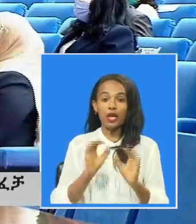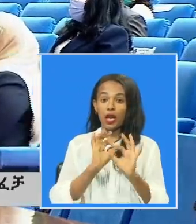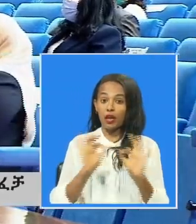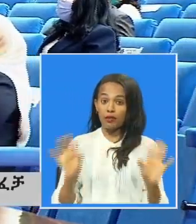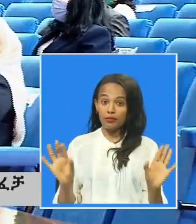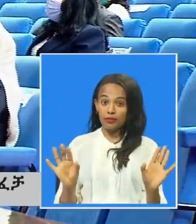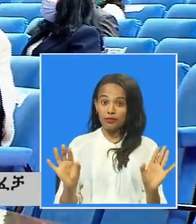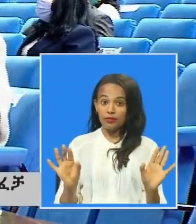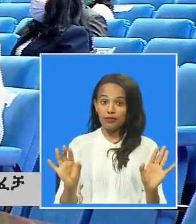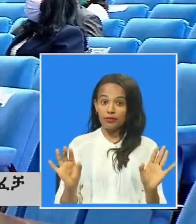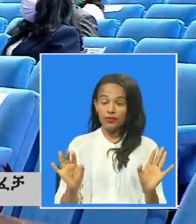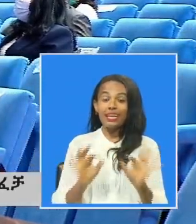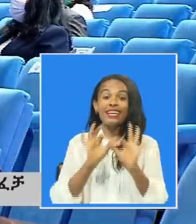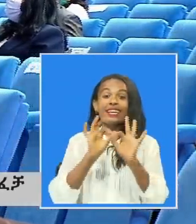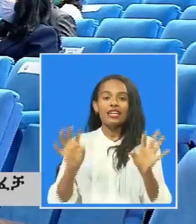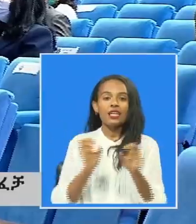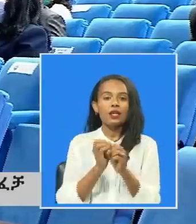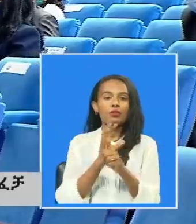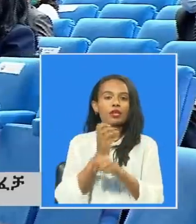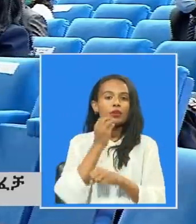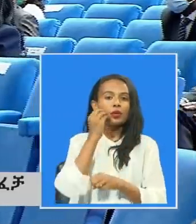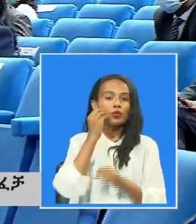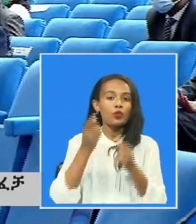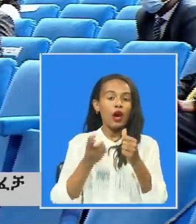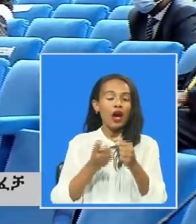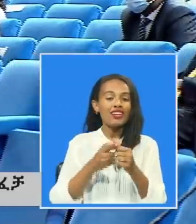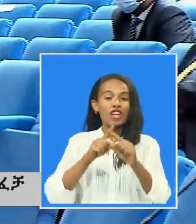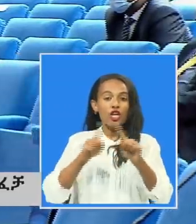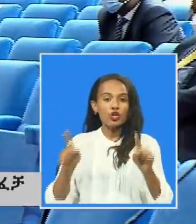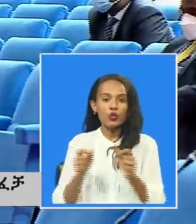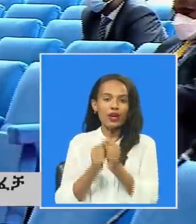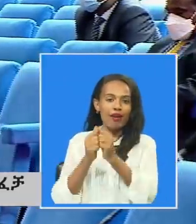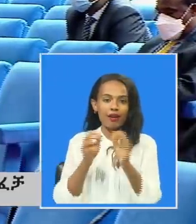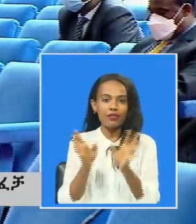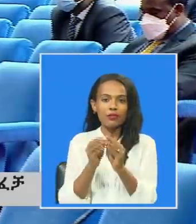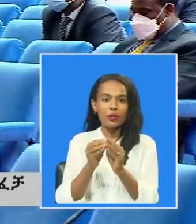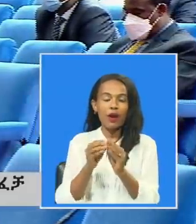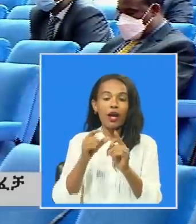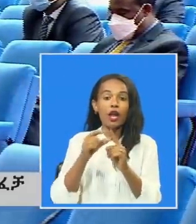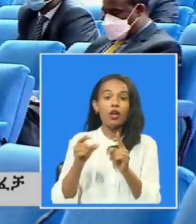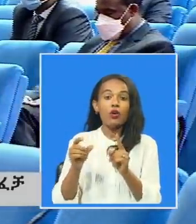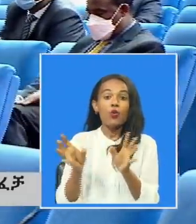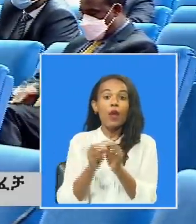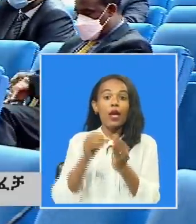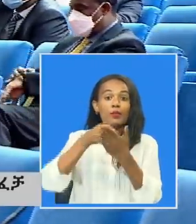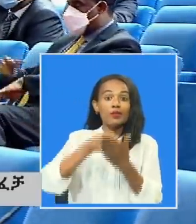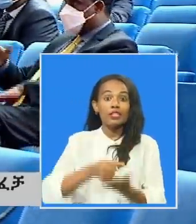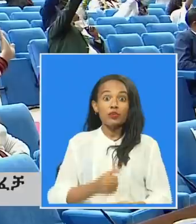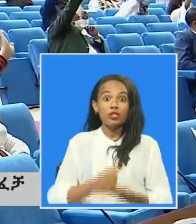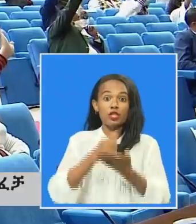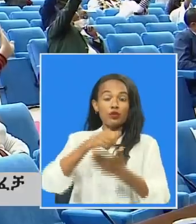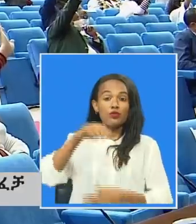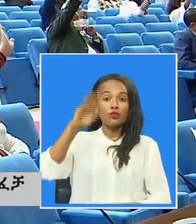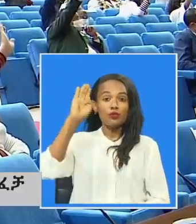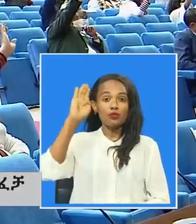የለም። ከሌለ የምክር ቤቶቹ አምስተኛ ዓመት አንደኛ ልዩ የጋራ ስብሰባ ቃለ ጉባኤ መጽደቁን የምትደግፉ